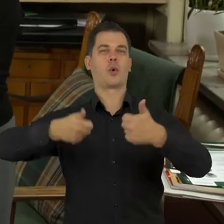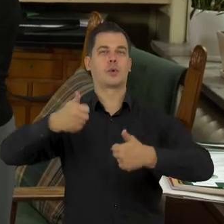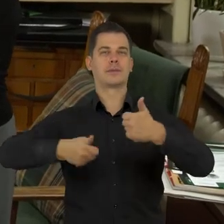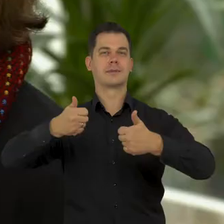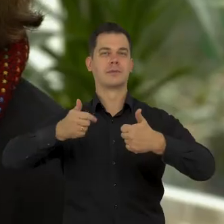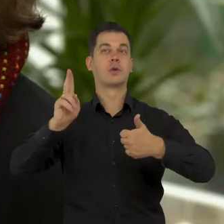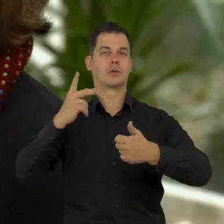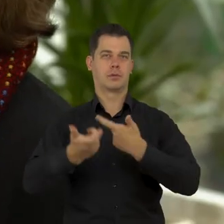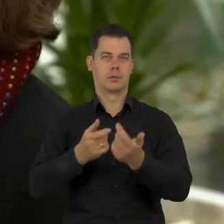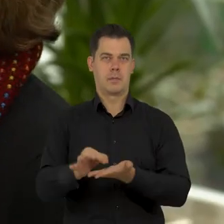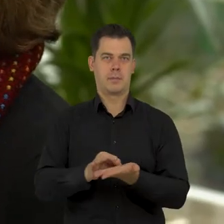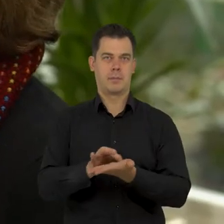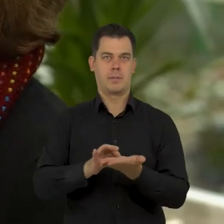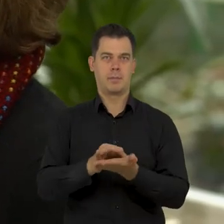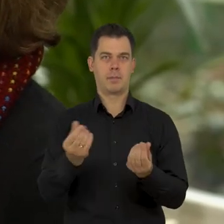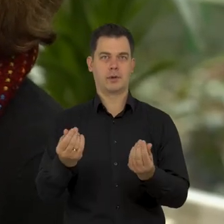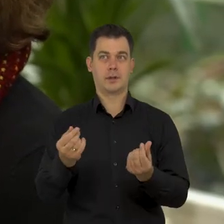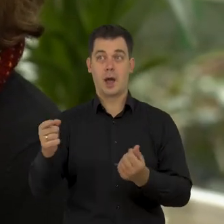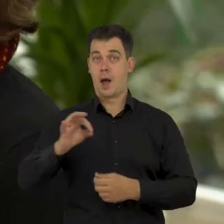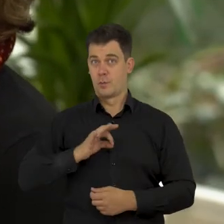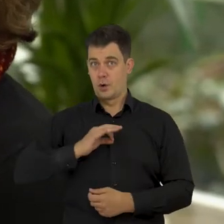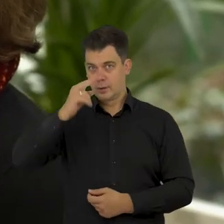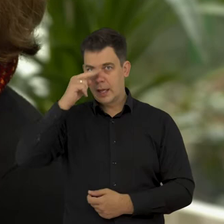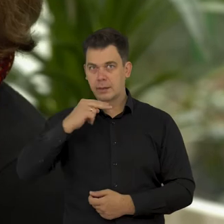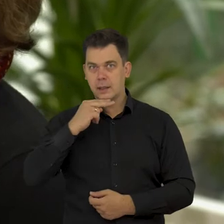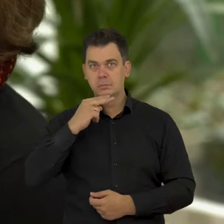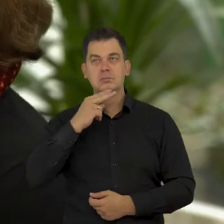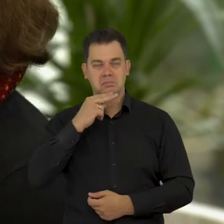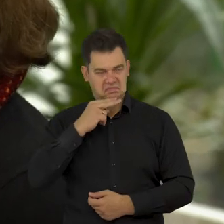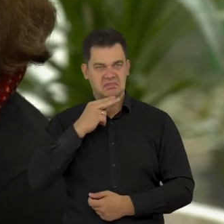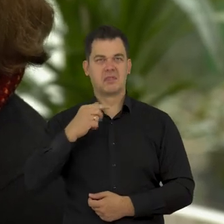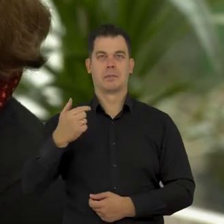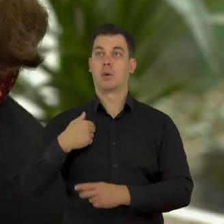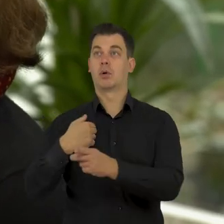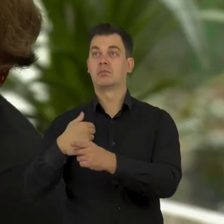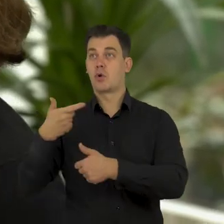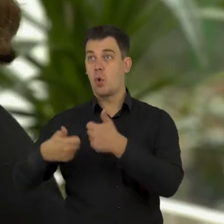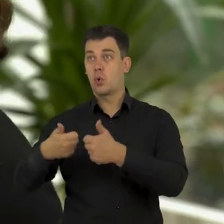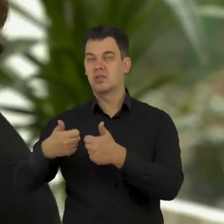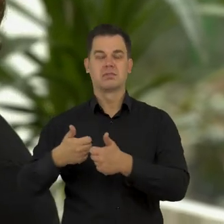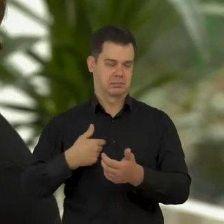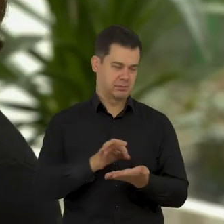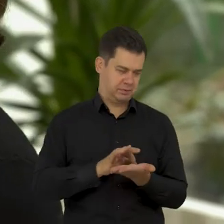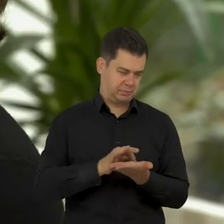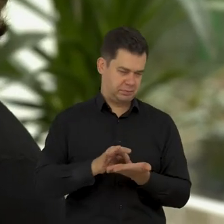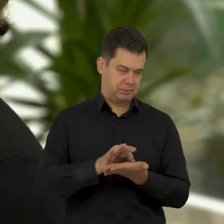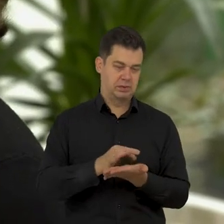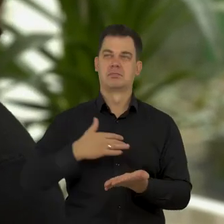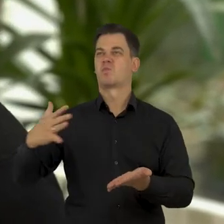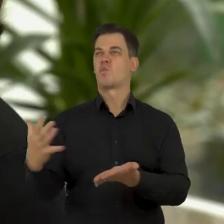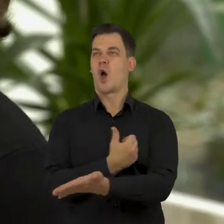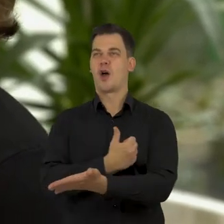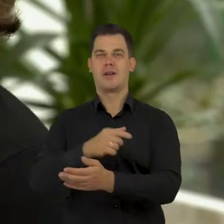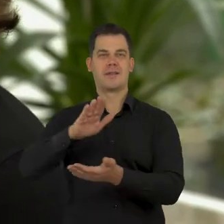na monety. I ojciec rzeczywiście, można powiedzieć, zgarnął wtedy całą pulę